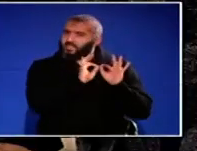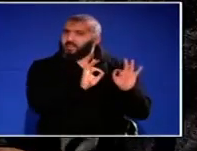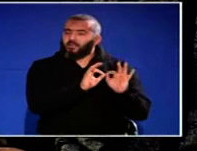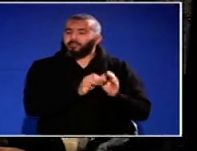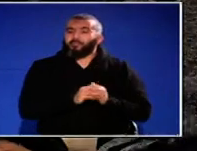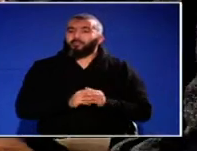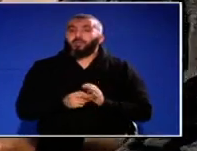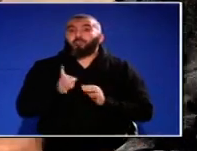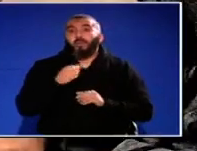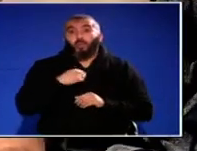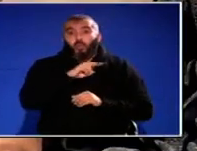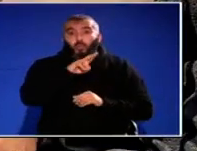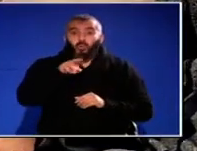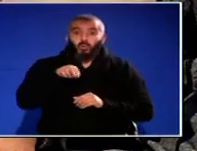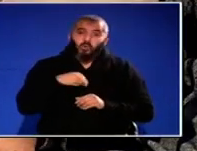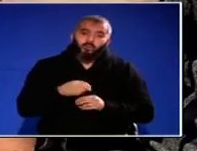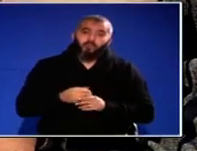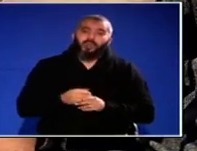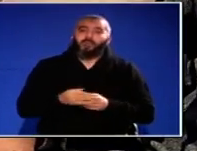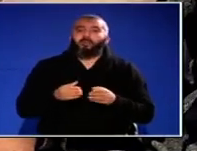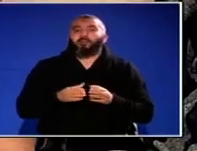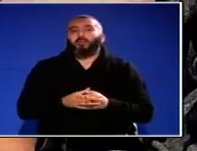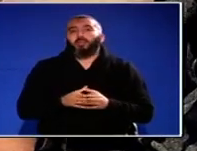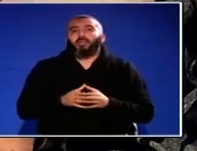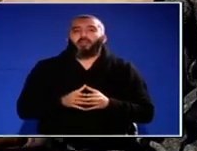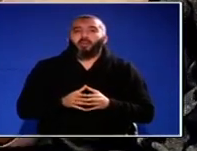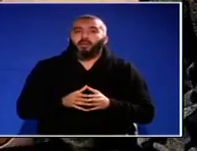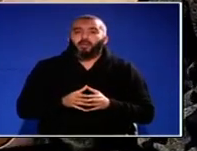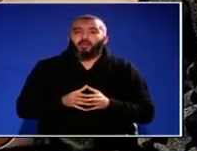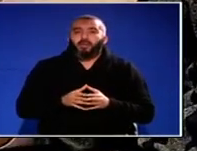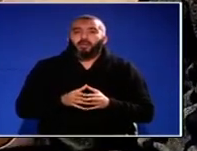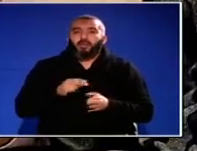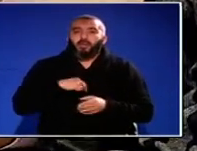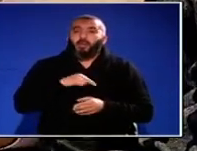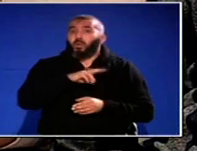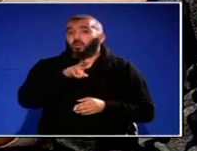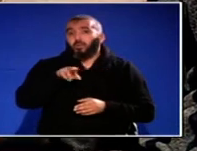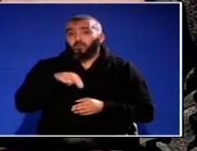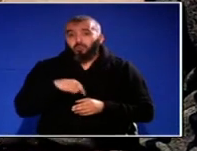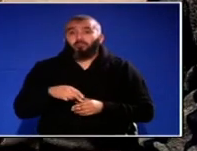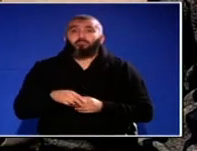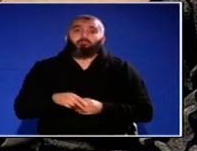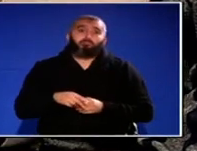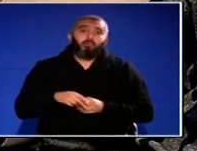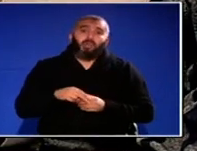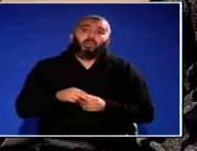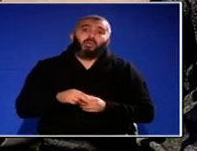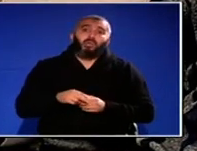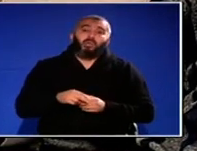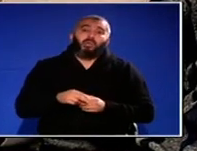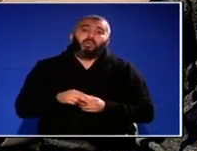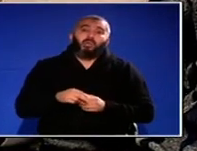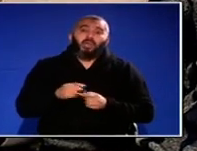نتكلم مع ربنا سبحانه وتعالى في كل صلاة، فقد ولكن لا نعرف ذلك. لما نقرأ حديث النبي صلى الله عليه وسلم،